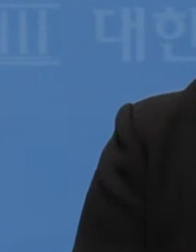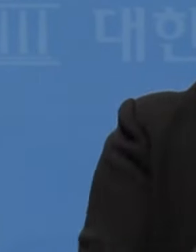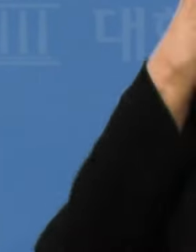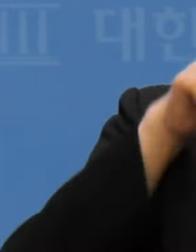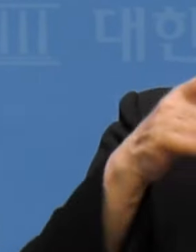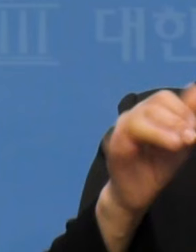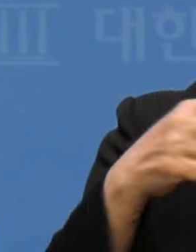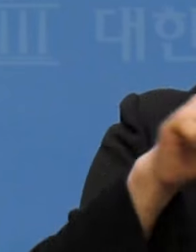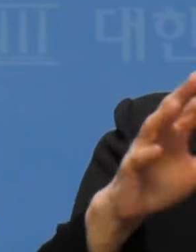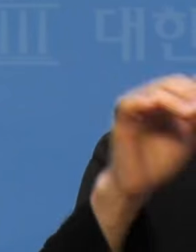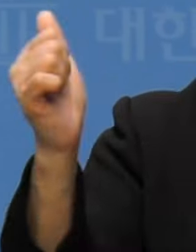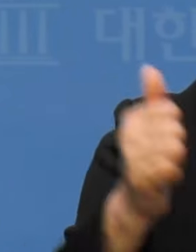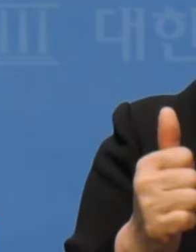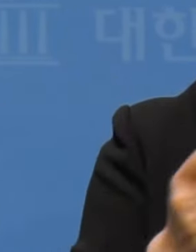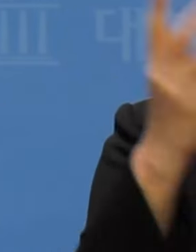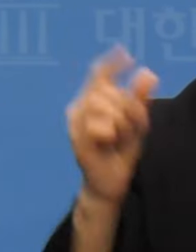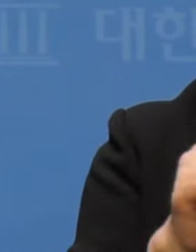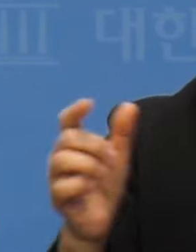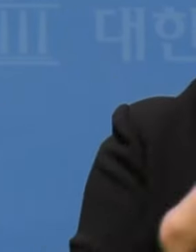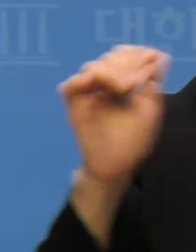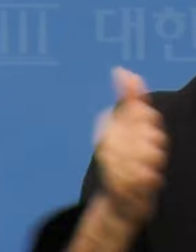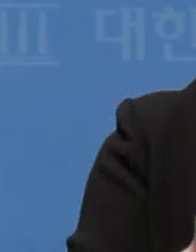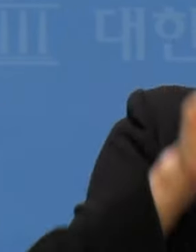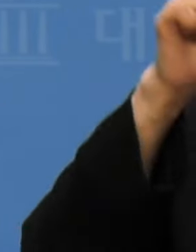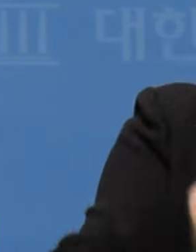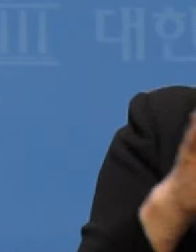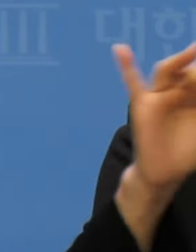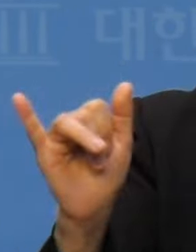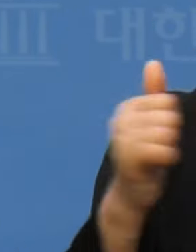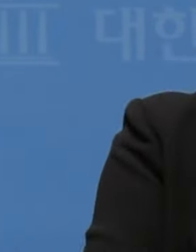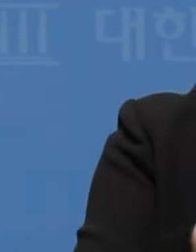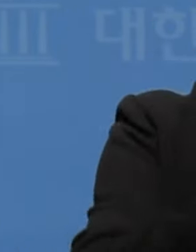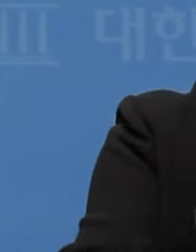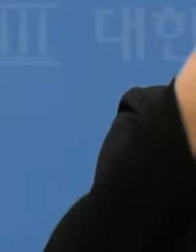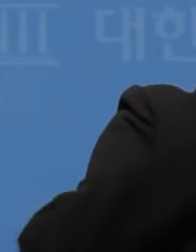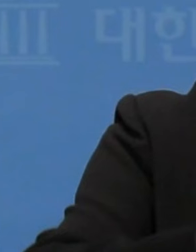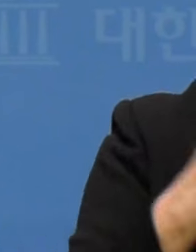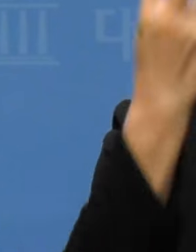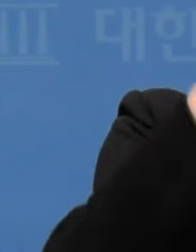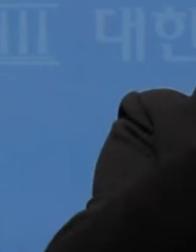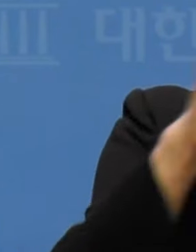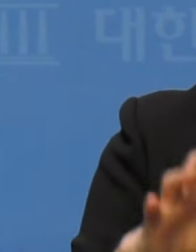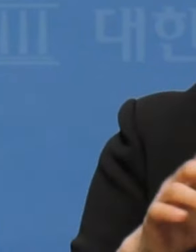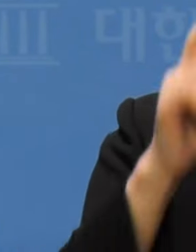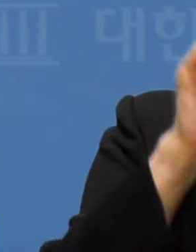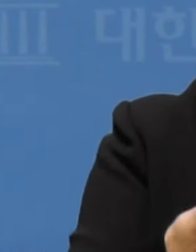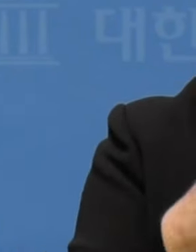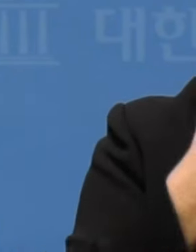최승재 의원 같은 소수를 제외한 대다수 국회의원들은 국민의 권익 보호에 무관심과